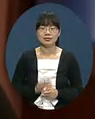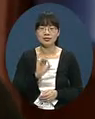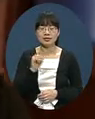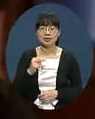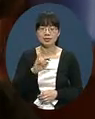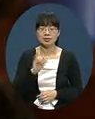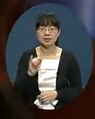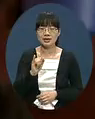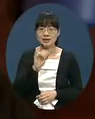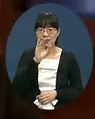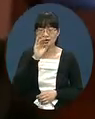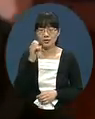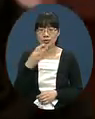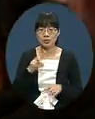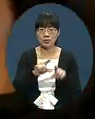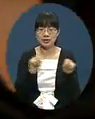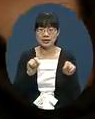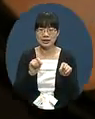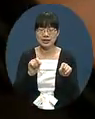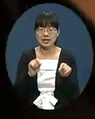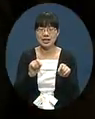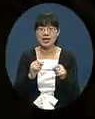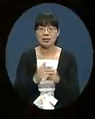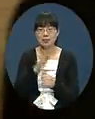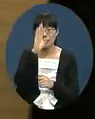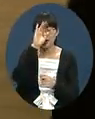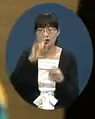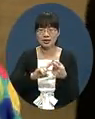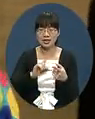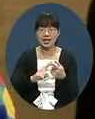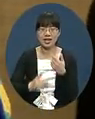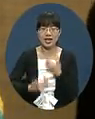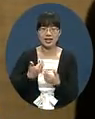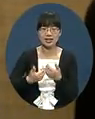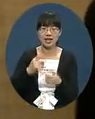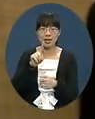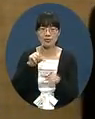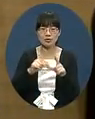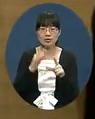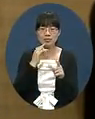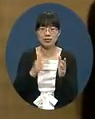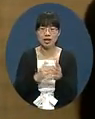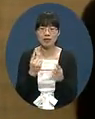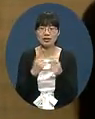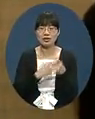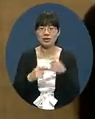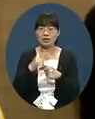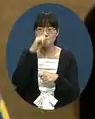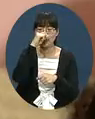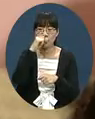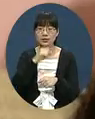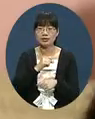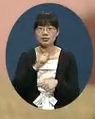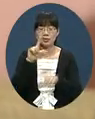아토피와 음식 알레르기는 아이의 한 부분일 뿐 제스민에게는 그보다 훨씬 더 많은 장점이